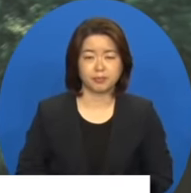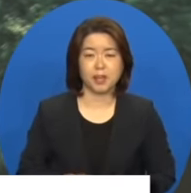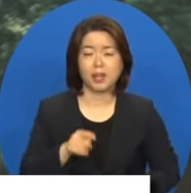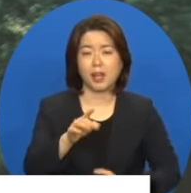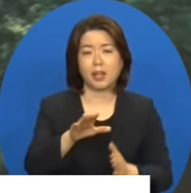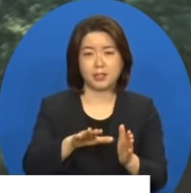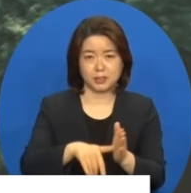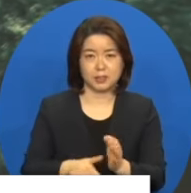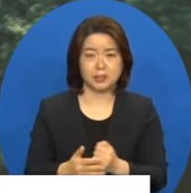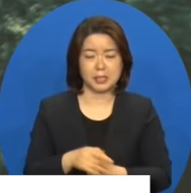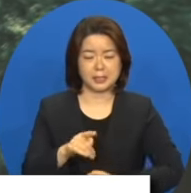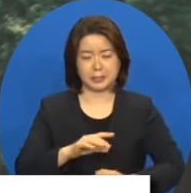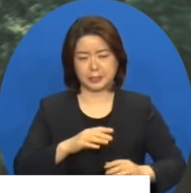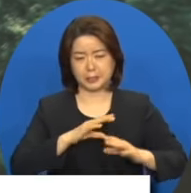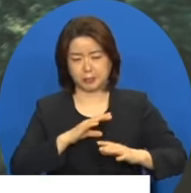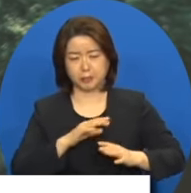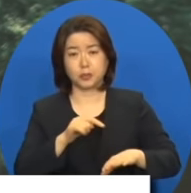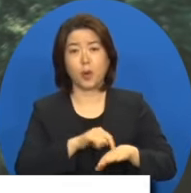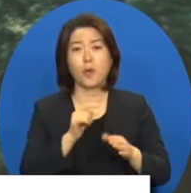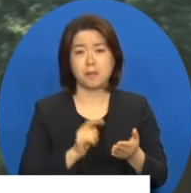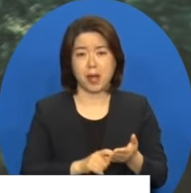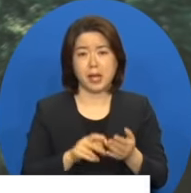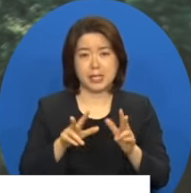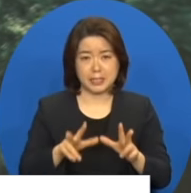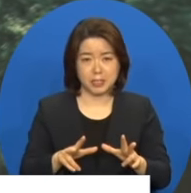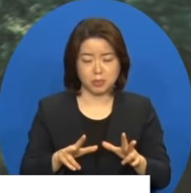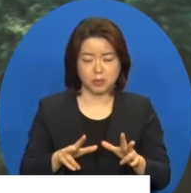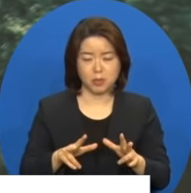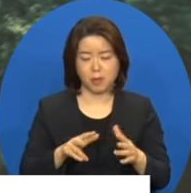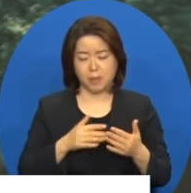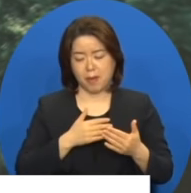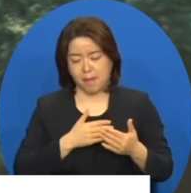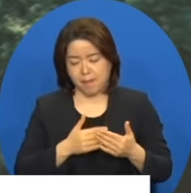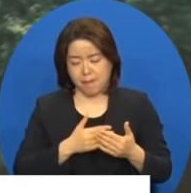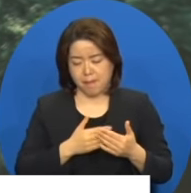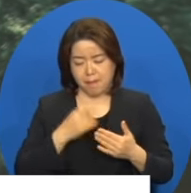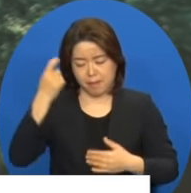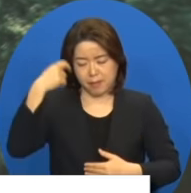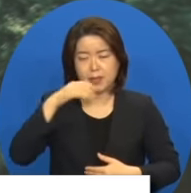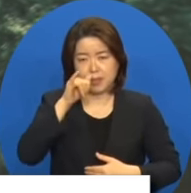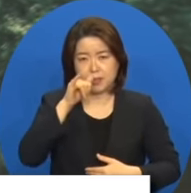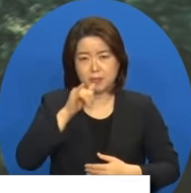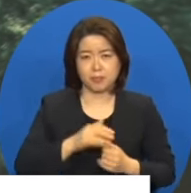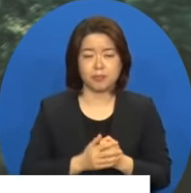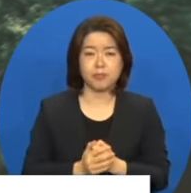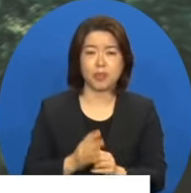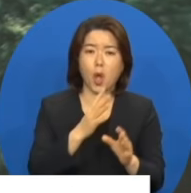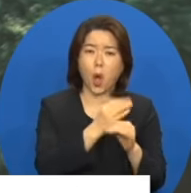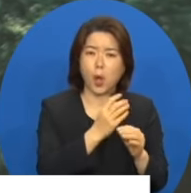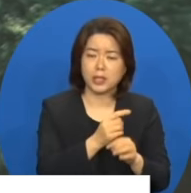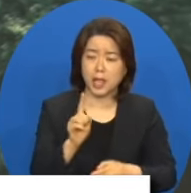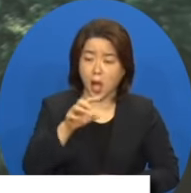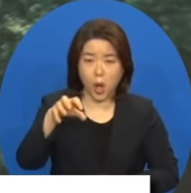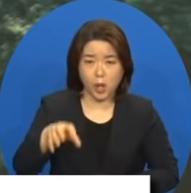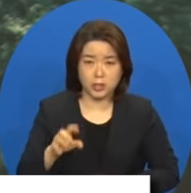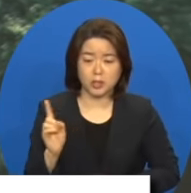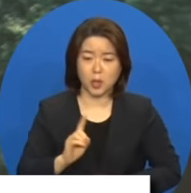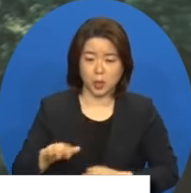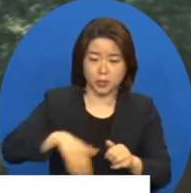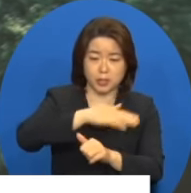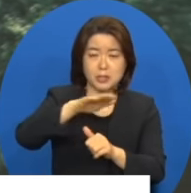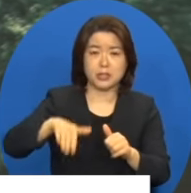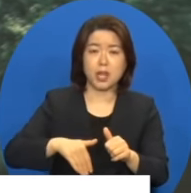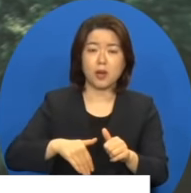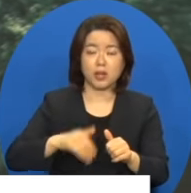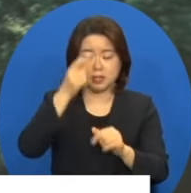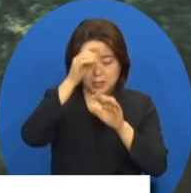그때 그 두려움을 지금도 마음의 떨림으로 느낍니다. 언제 어디서 어떤 상황에서